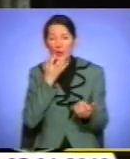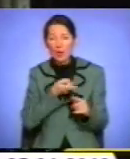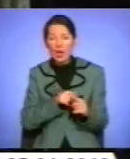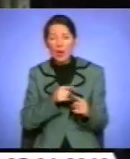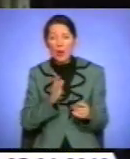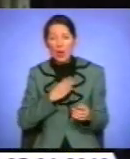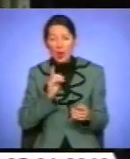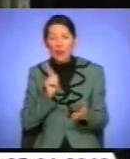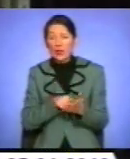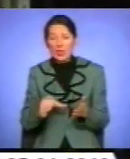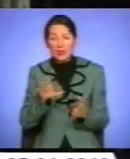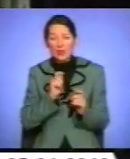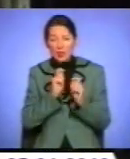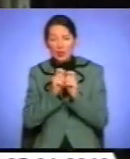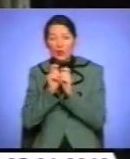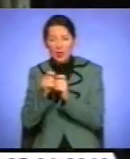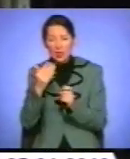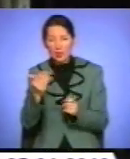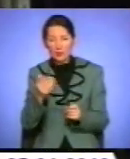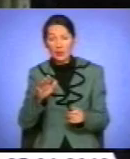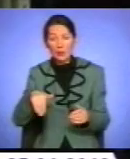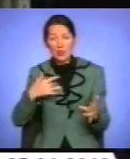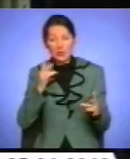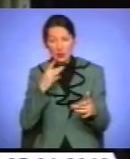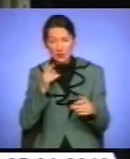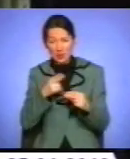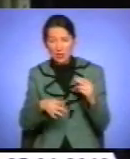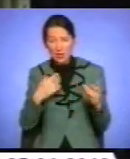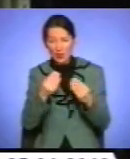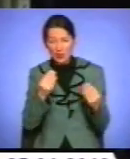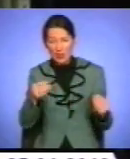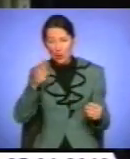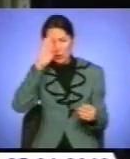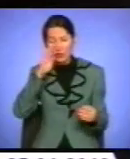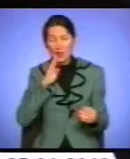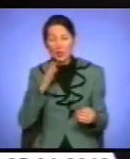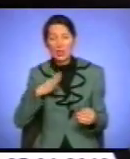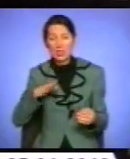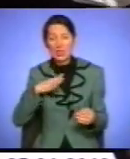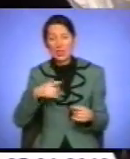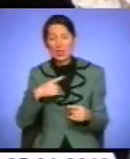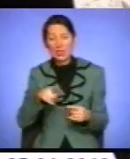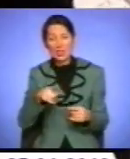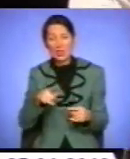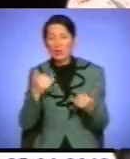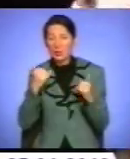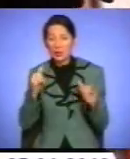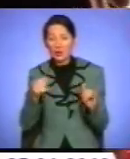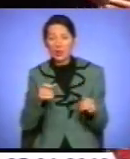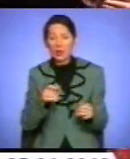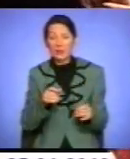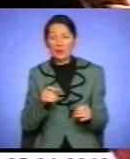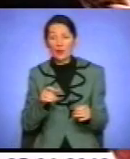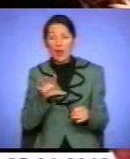Після завершення вистави на хлопчиків та дівчаток чекала ще одна несподіванка. Жителі рукавички почастували їх смачними